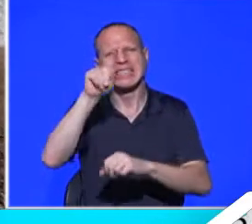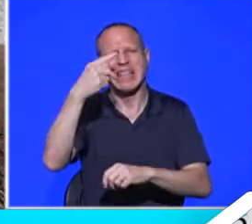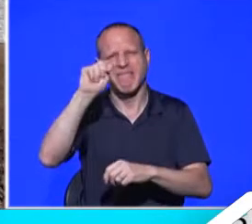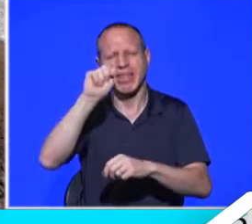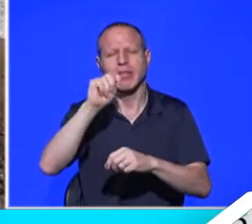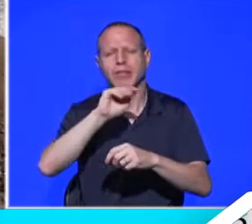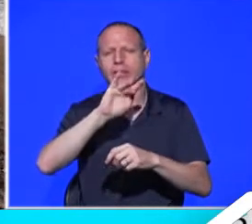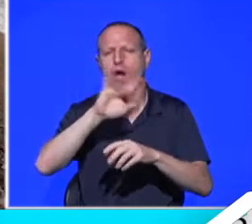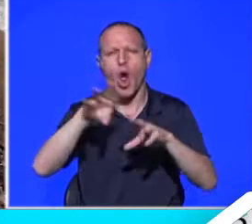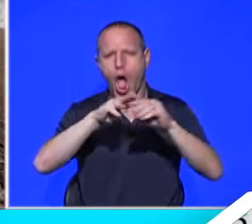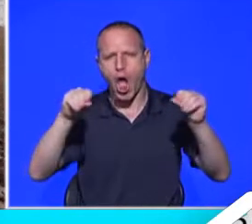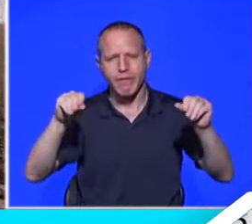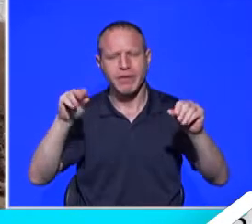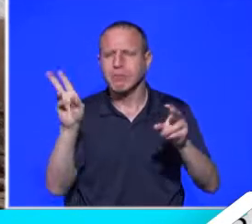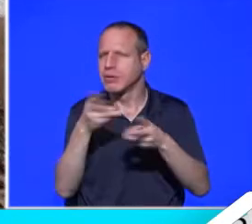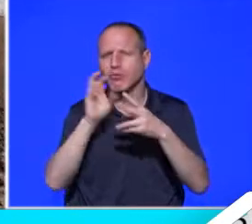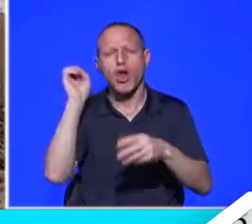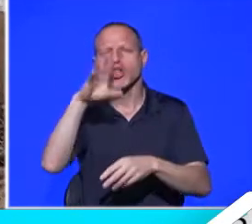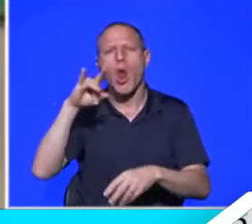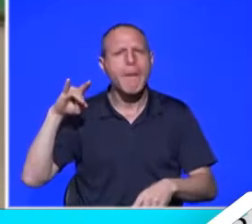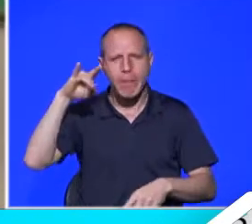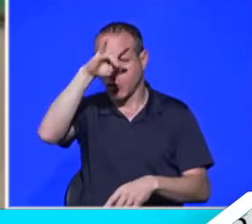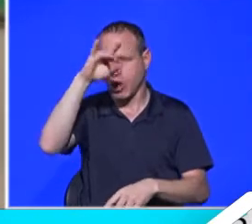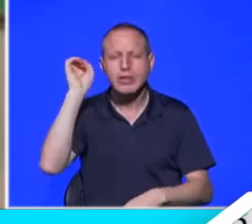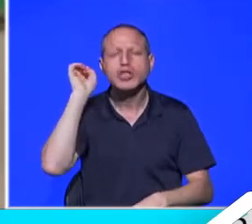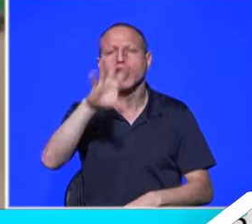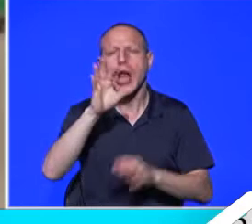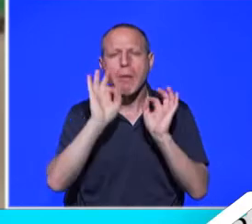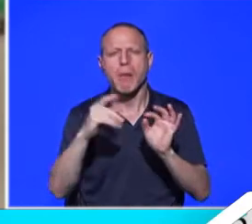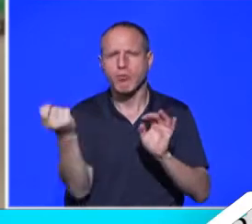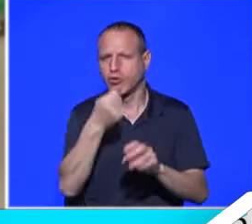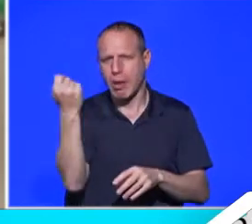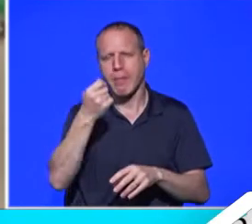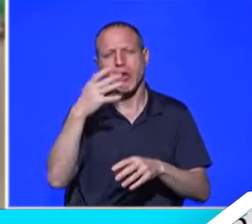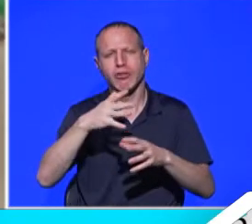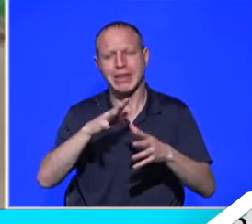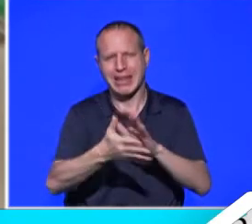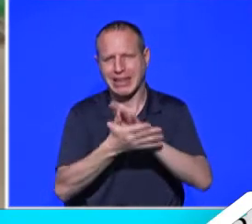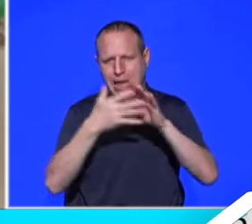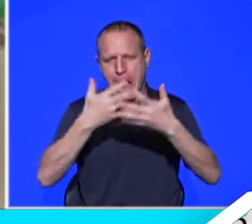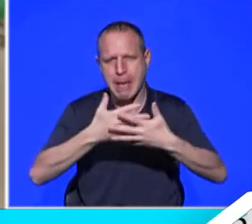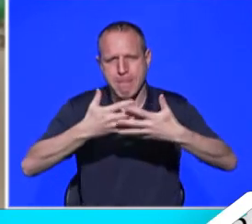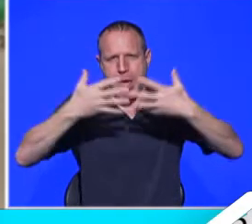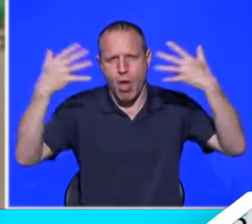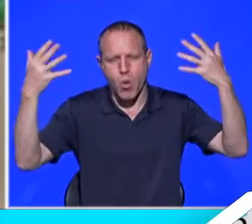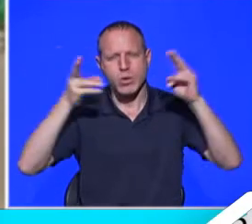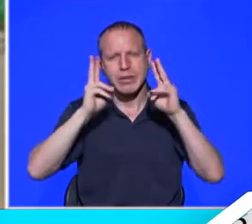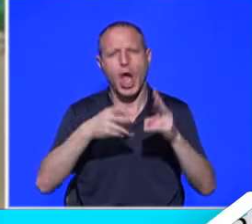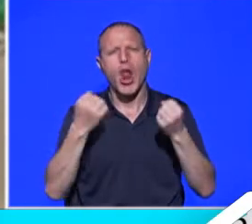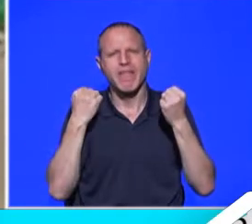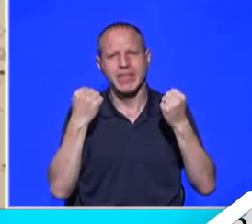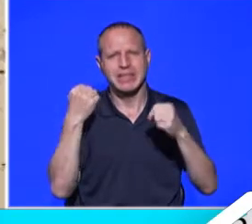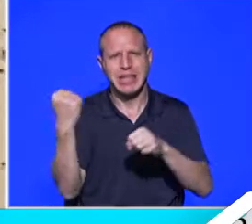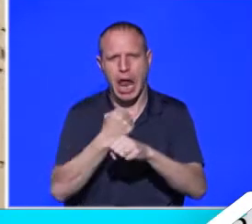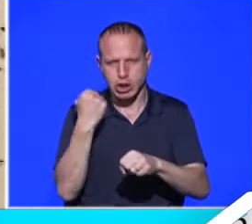לשלוח אפילו מטוס שנשלח ממש ביום שבת, ברגע שהתחילה להיות ההתבהרות והיכולת הפיזית